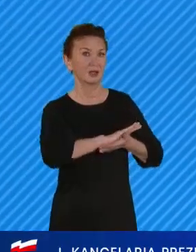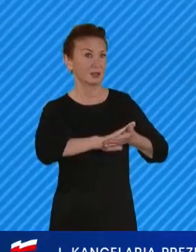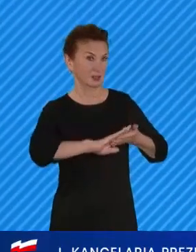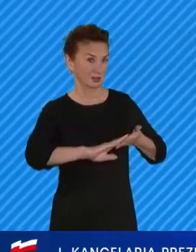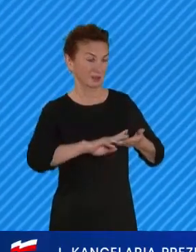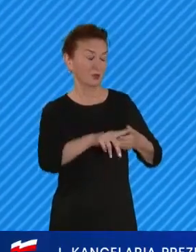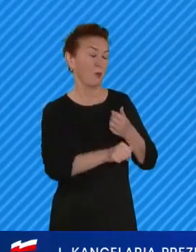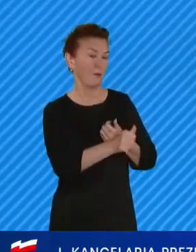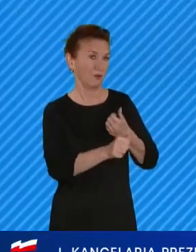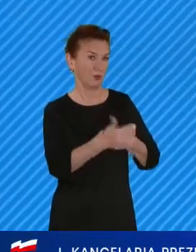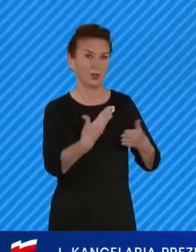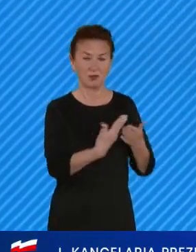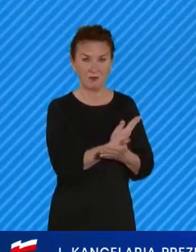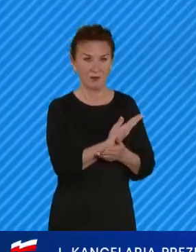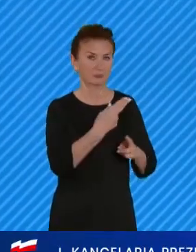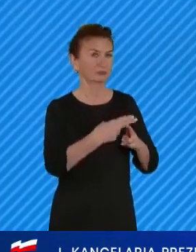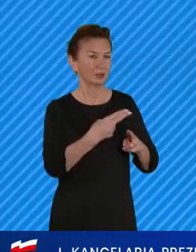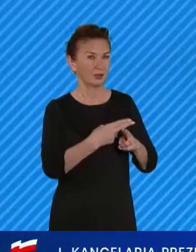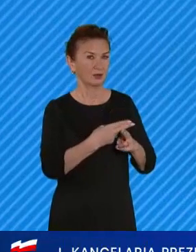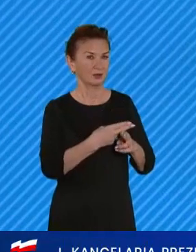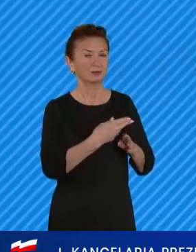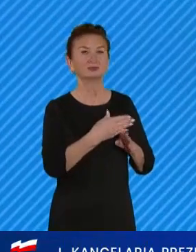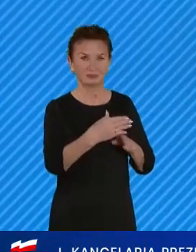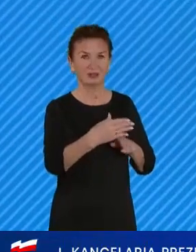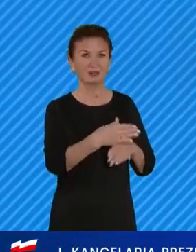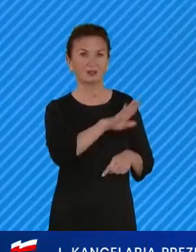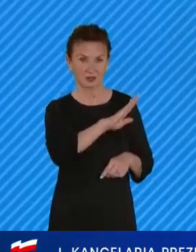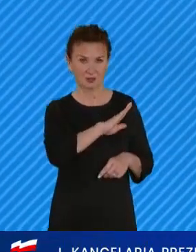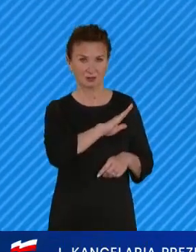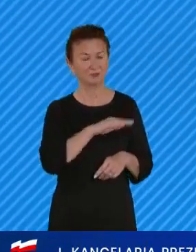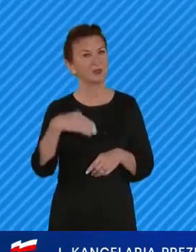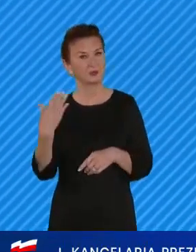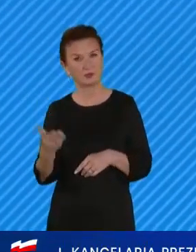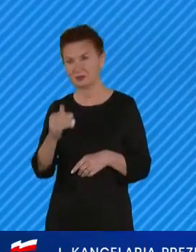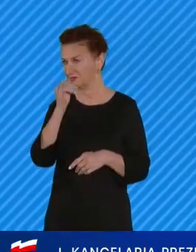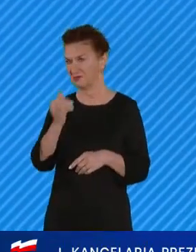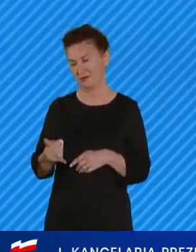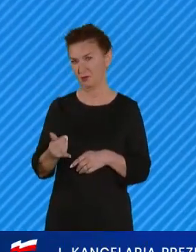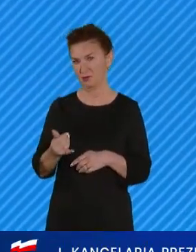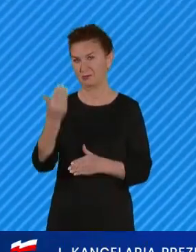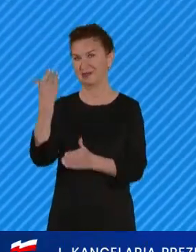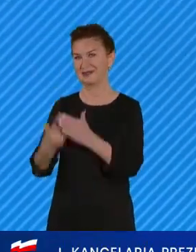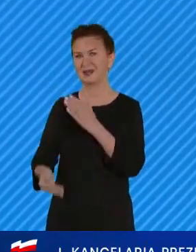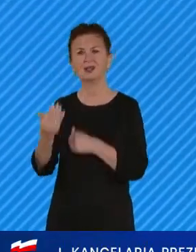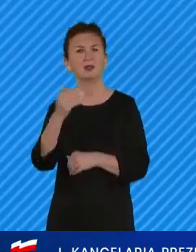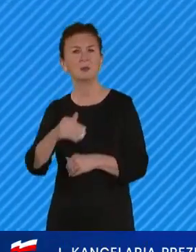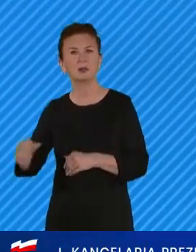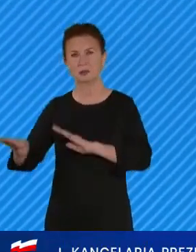do zakażeń, a one do zgonów, a z drugiej strony nie możemy utracić milionów miejsc pracy.